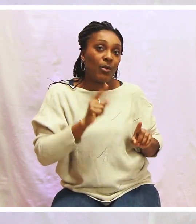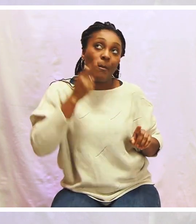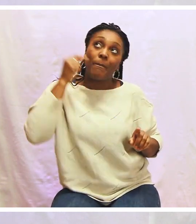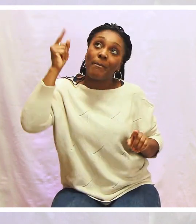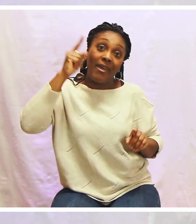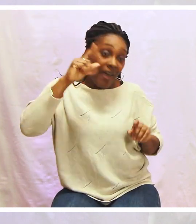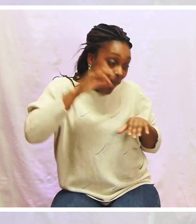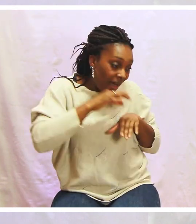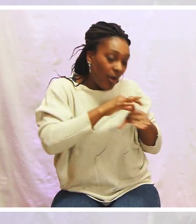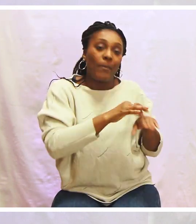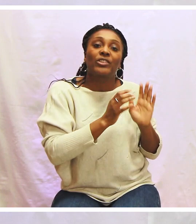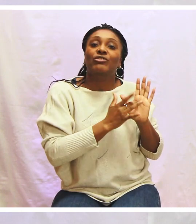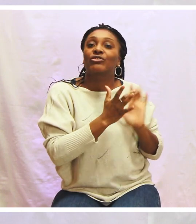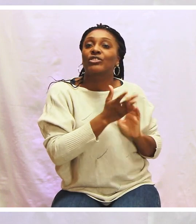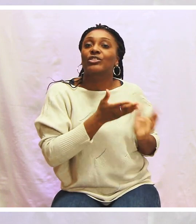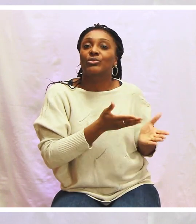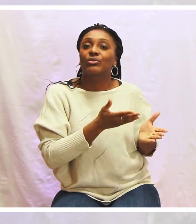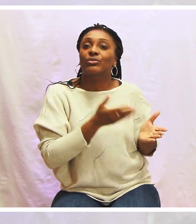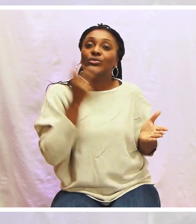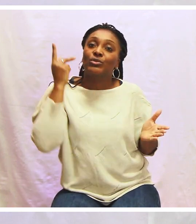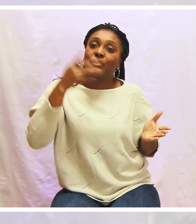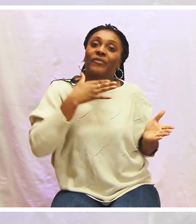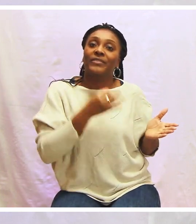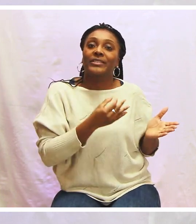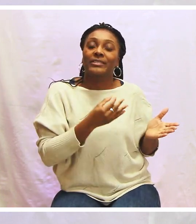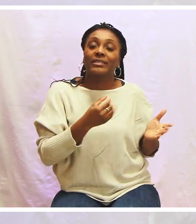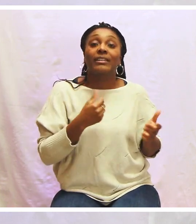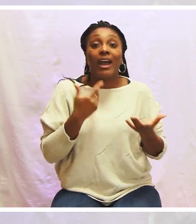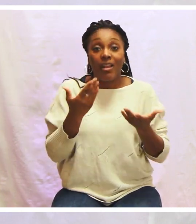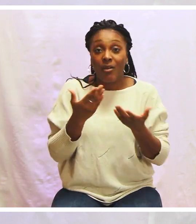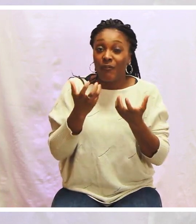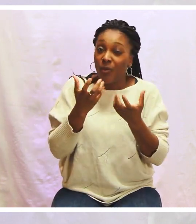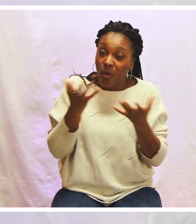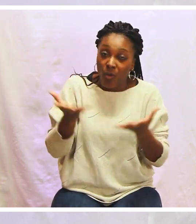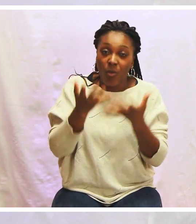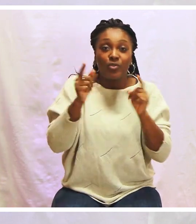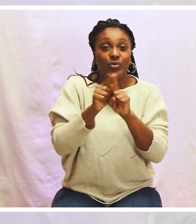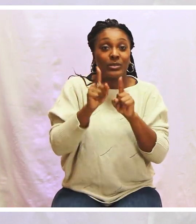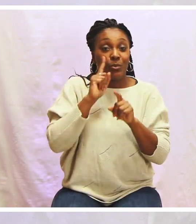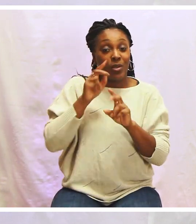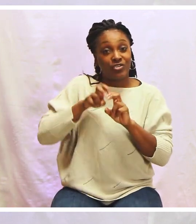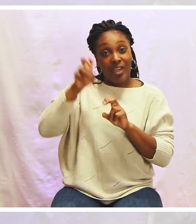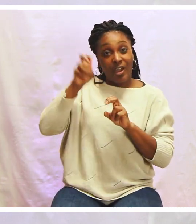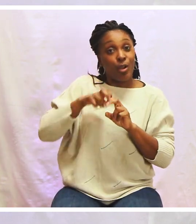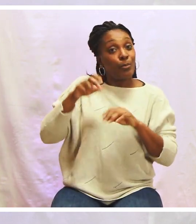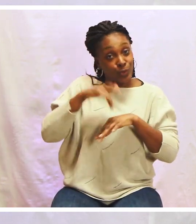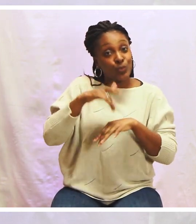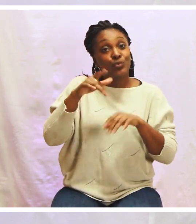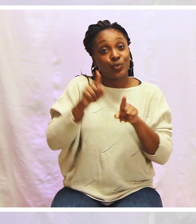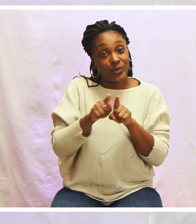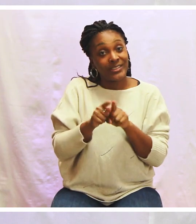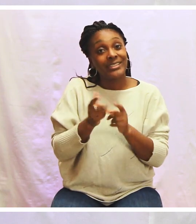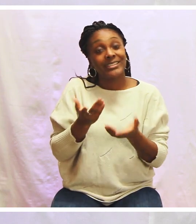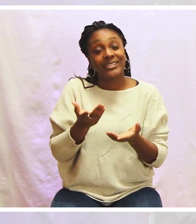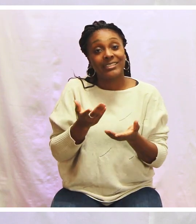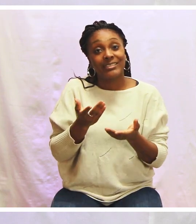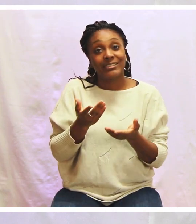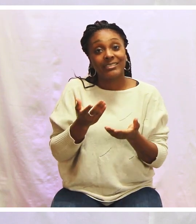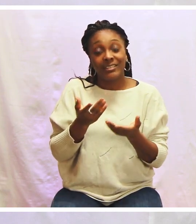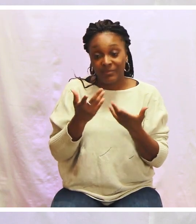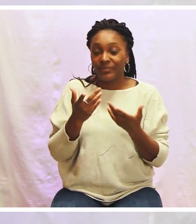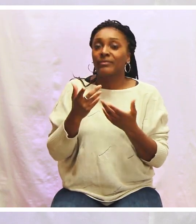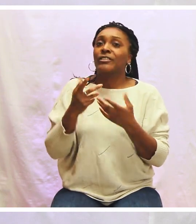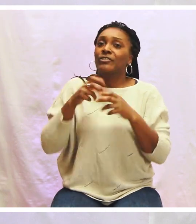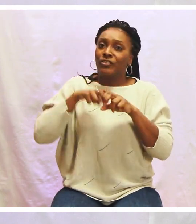veux vraiment t'encourager et te fortifier dans ce sens-là parce que Jacob l'a vécu aussi. On voit qu'au moment où il prend cette décision, il rencontre des